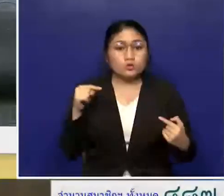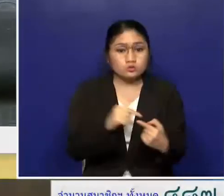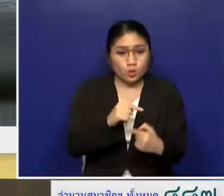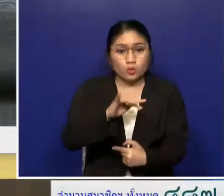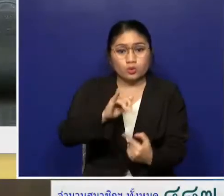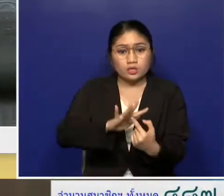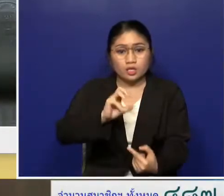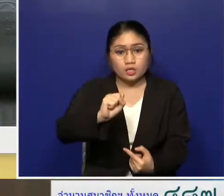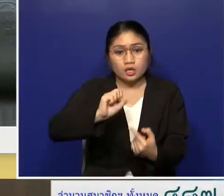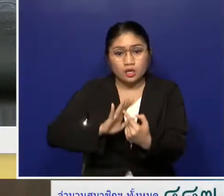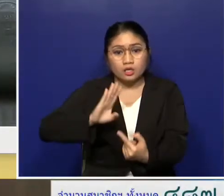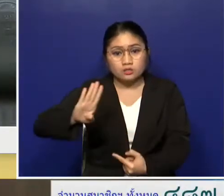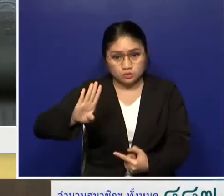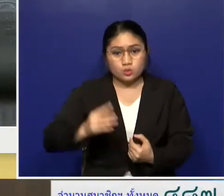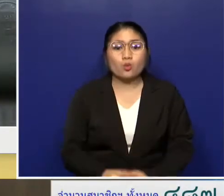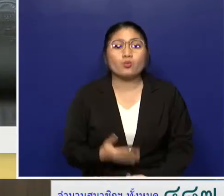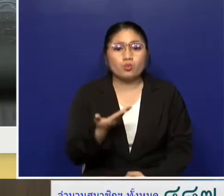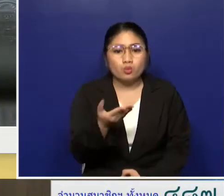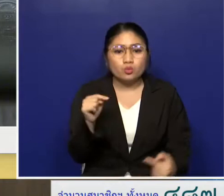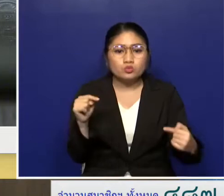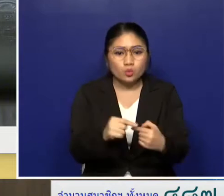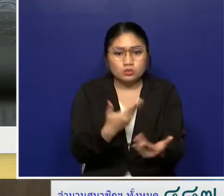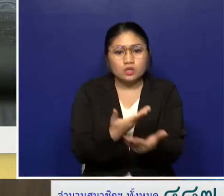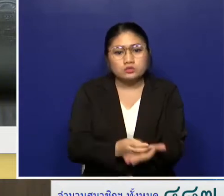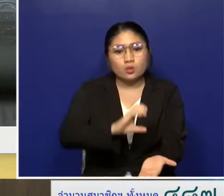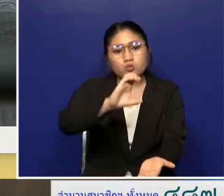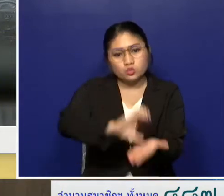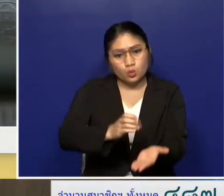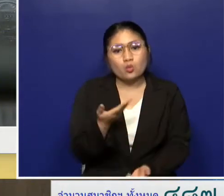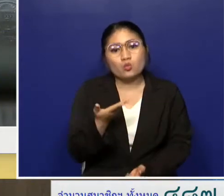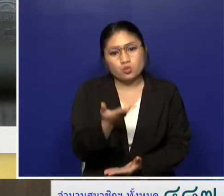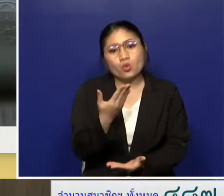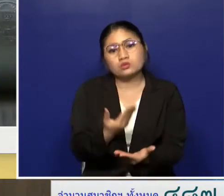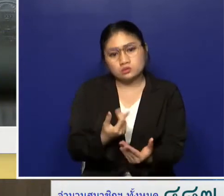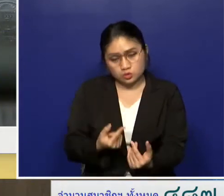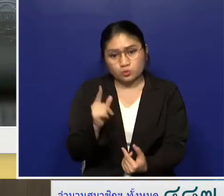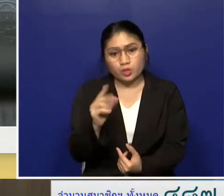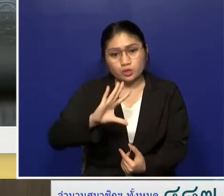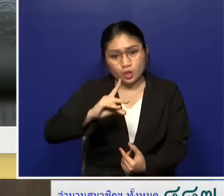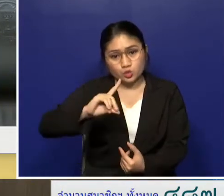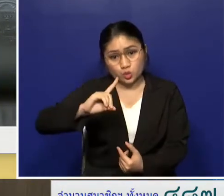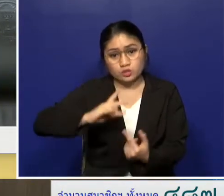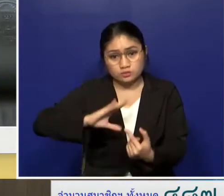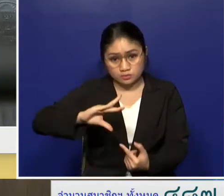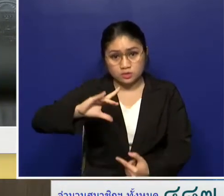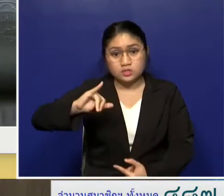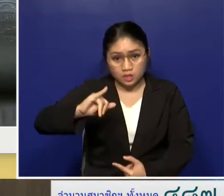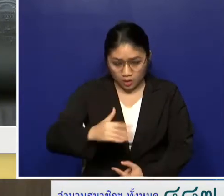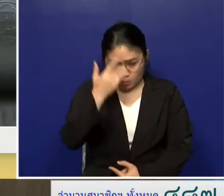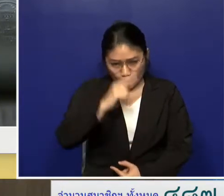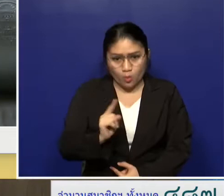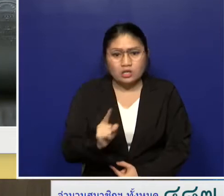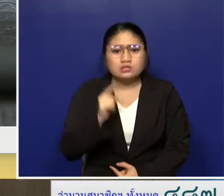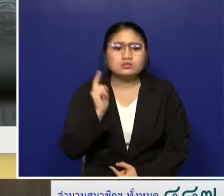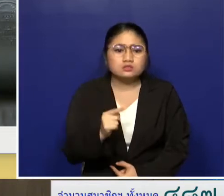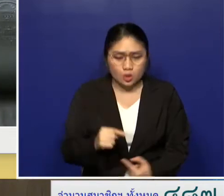ในเรื่องการทวงถามของเงินชดเชย โคต้าของชาวไ่ยาสูพซึ่ทางรฐบาลทราบดีครับ ถปัญหาปากท้องของพี่